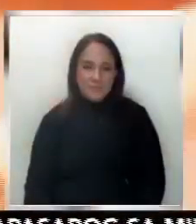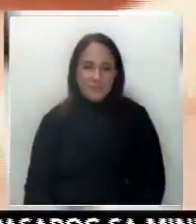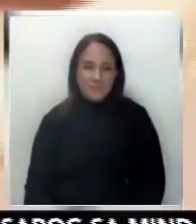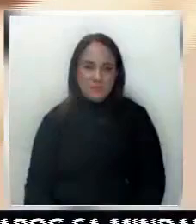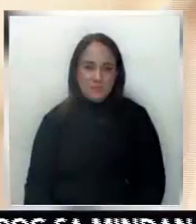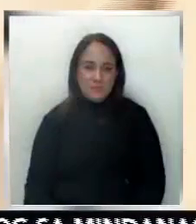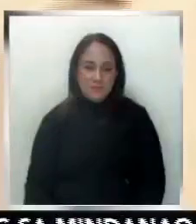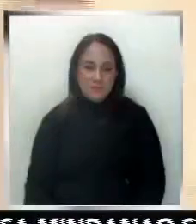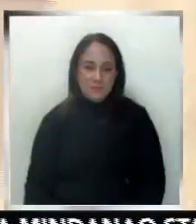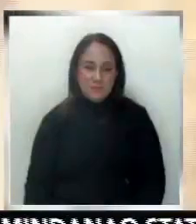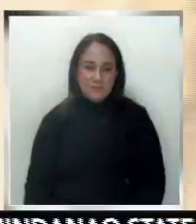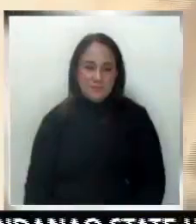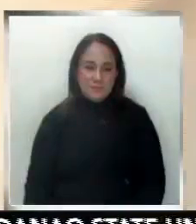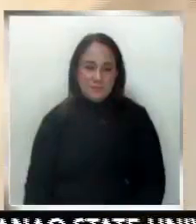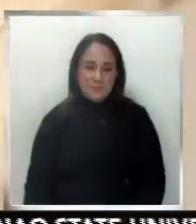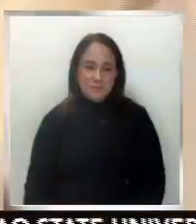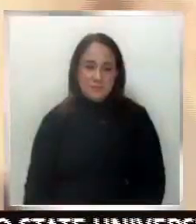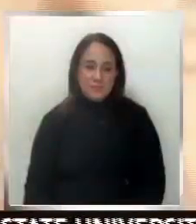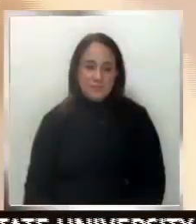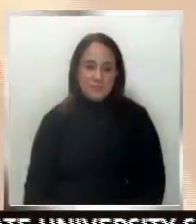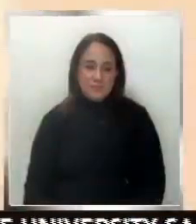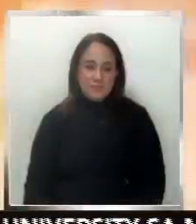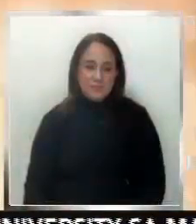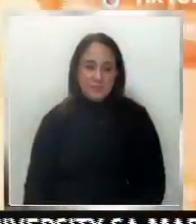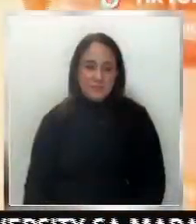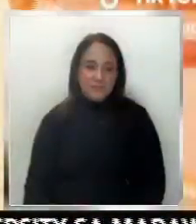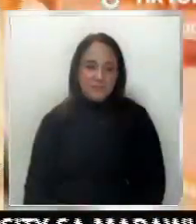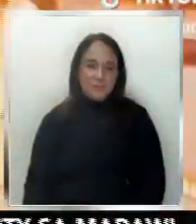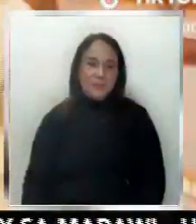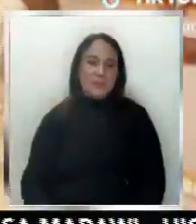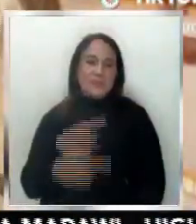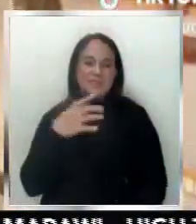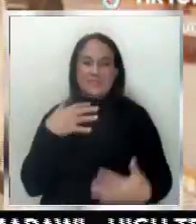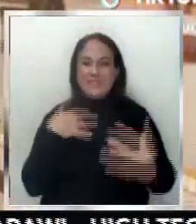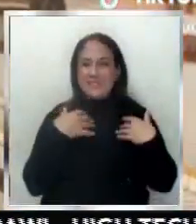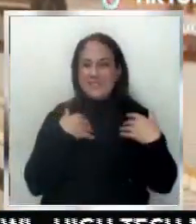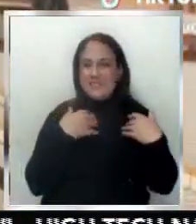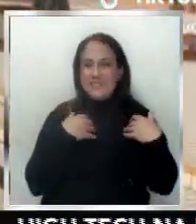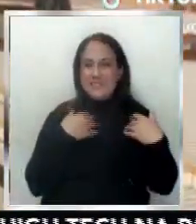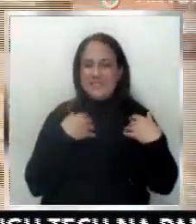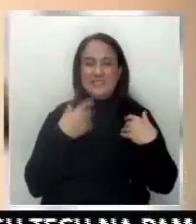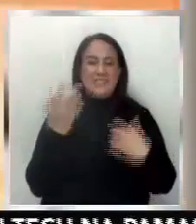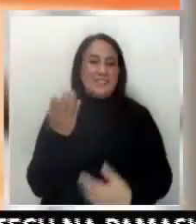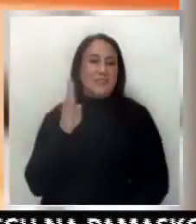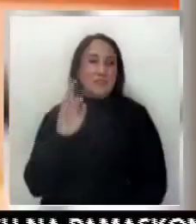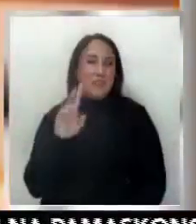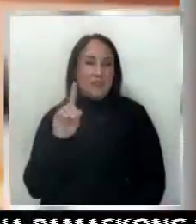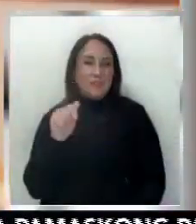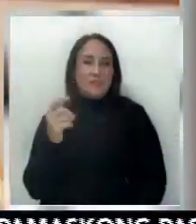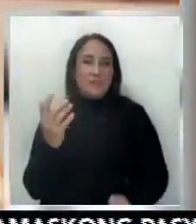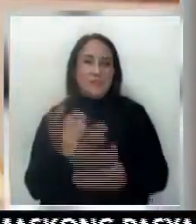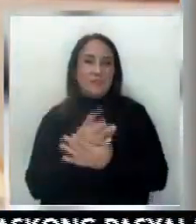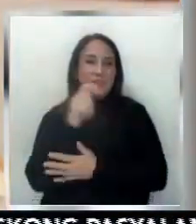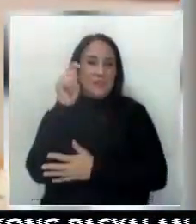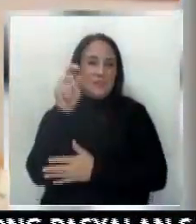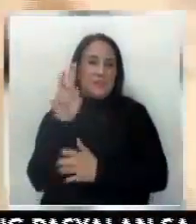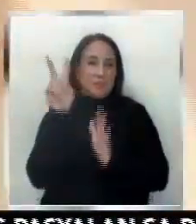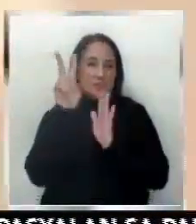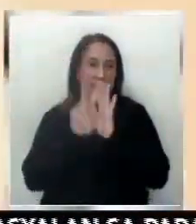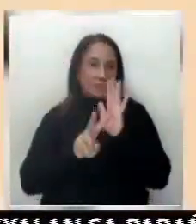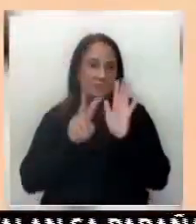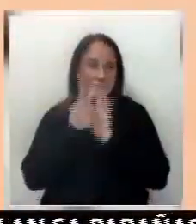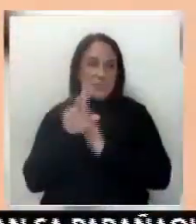Lover, ladies and gentlemen. Ultimate kilig ang hatid ng Team Barda sa kanilang latest TikTok video na Lover